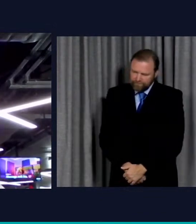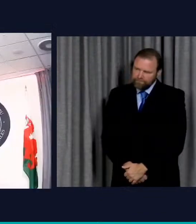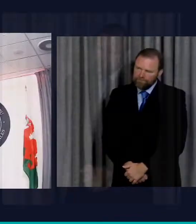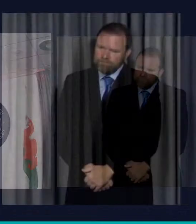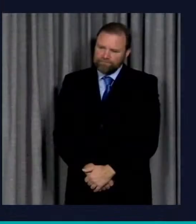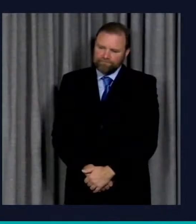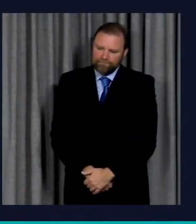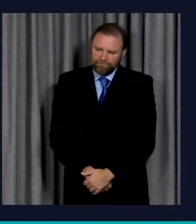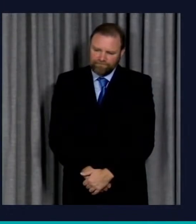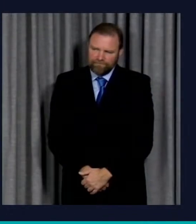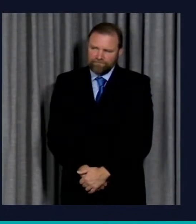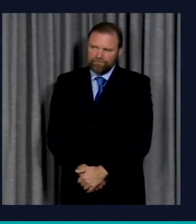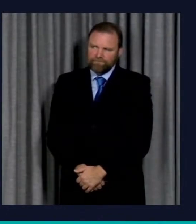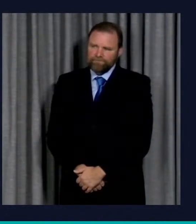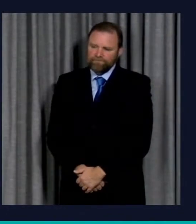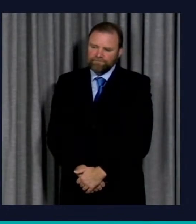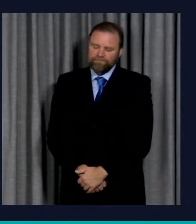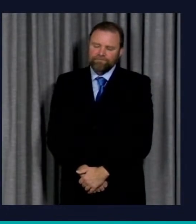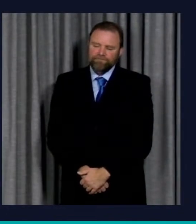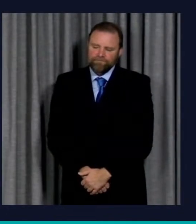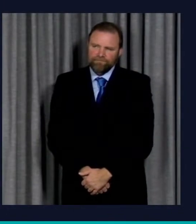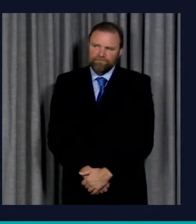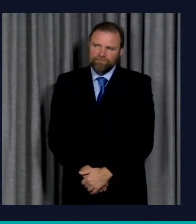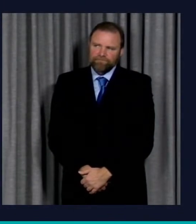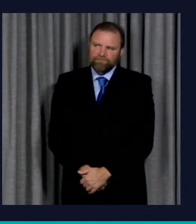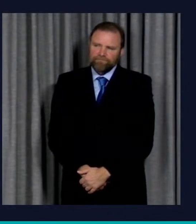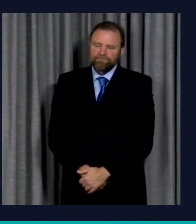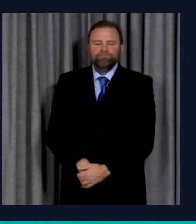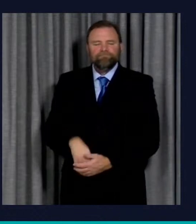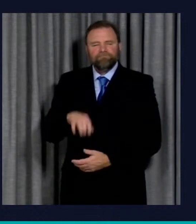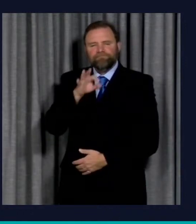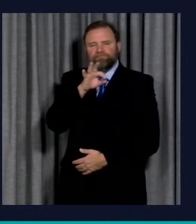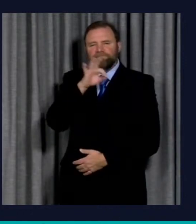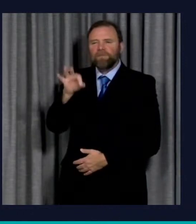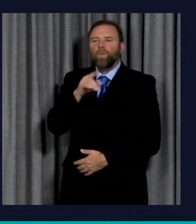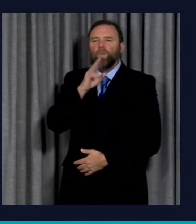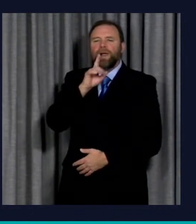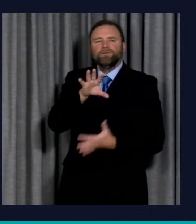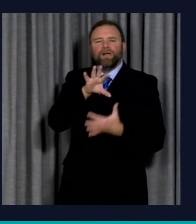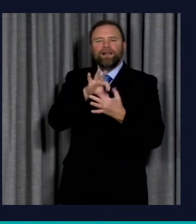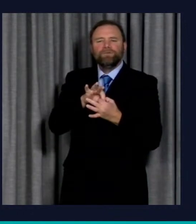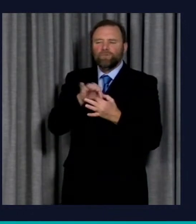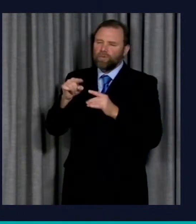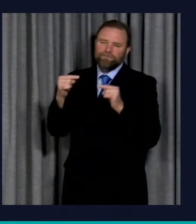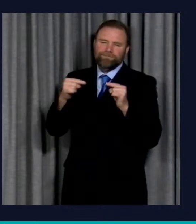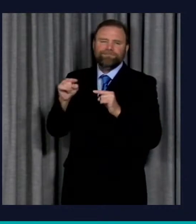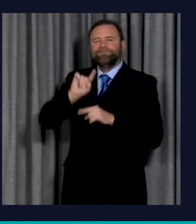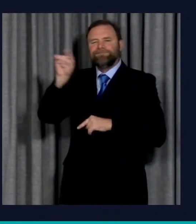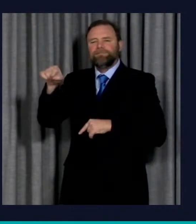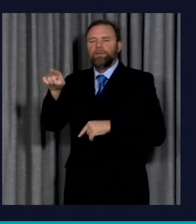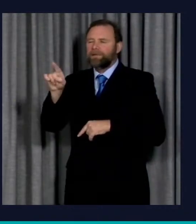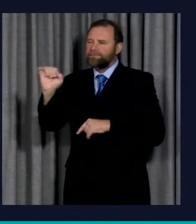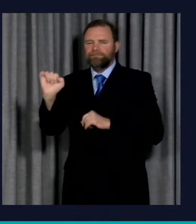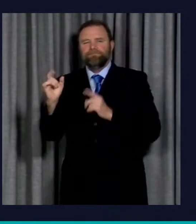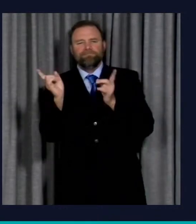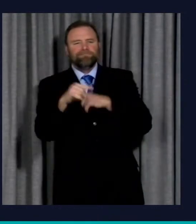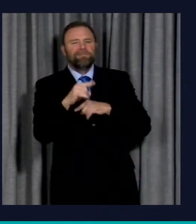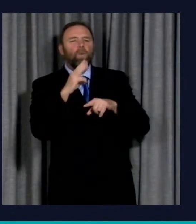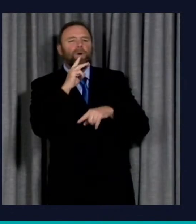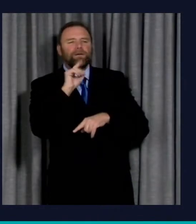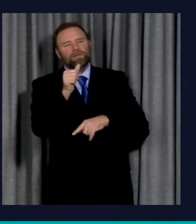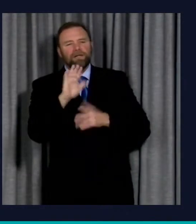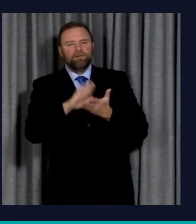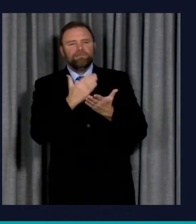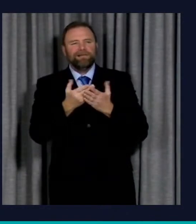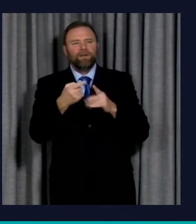mynd? Wel, cawn ni weld beth sy'n yn mynd i digwydd yn Lloegr. Ni weld bob dydd nifer fawr o gemau'n